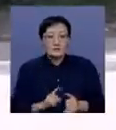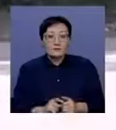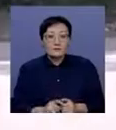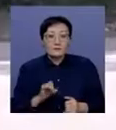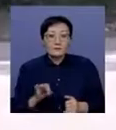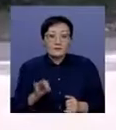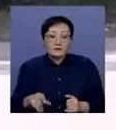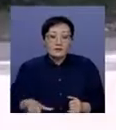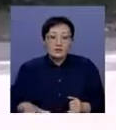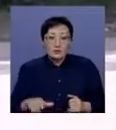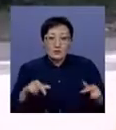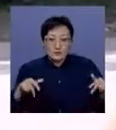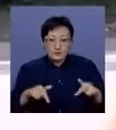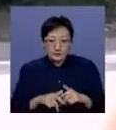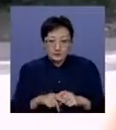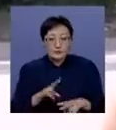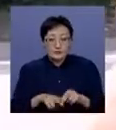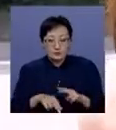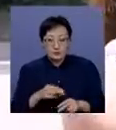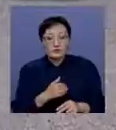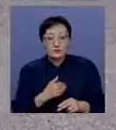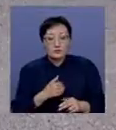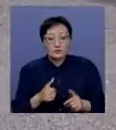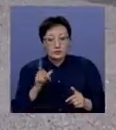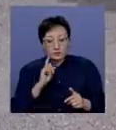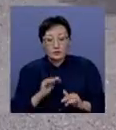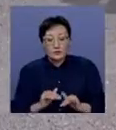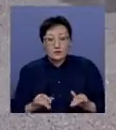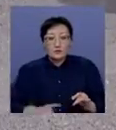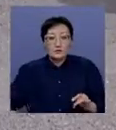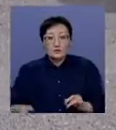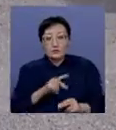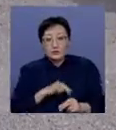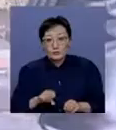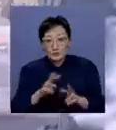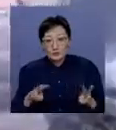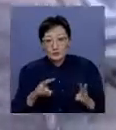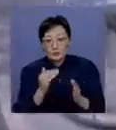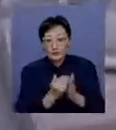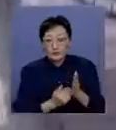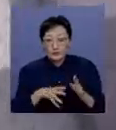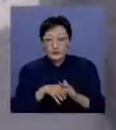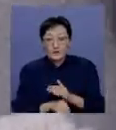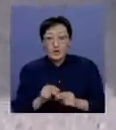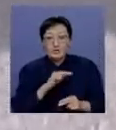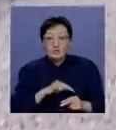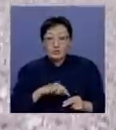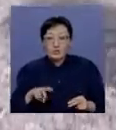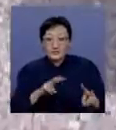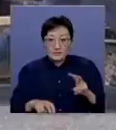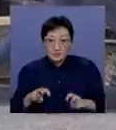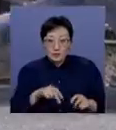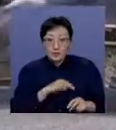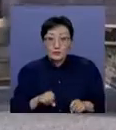және жол пешеходшысын деп жатыр, өте қолайлы балаларға. Ауданда сондай-ақ жұмыспен қамту жол картасы аясында нәпақа іздеп келгендер